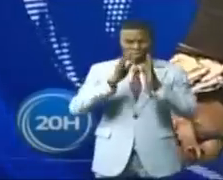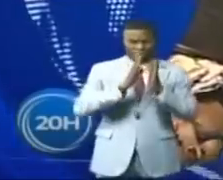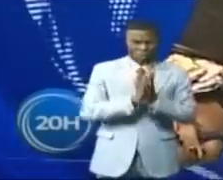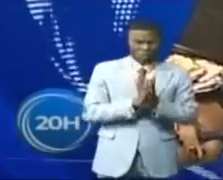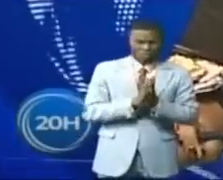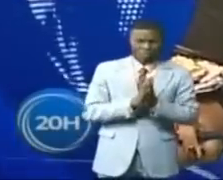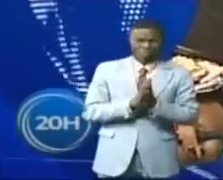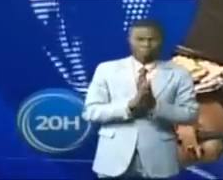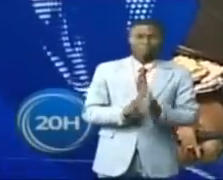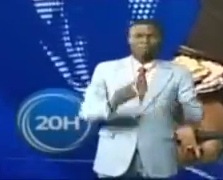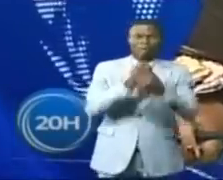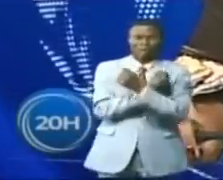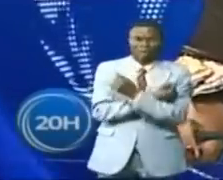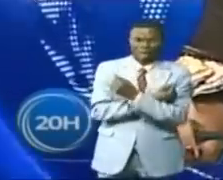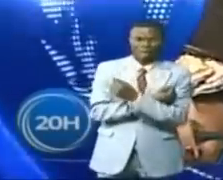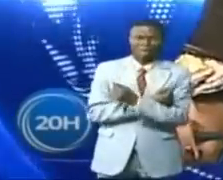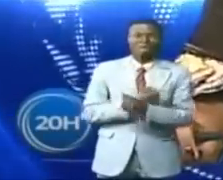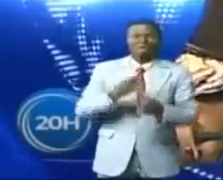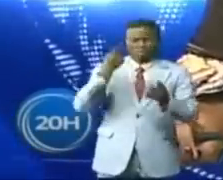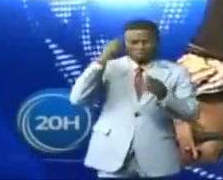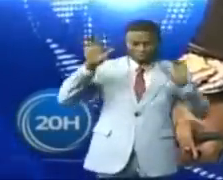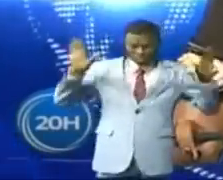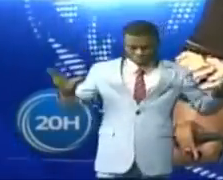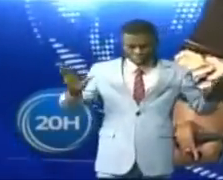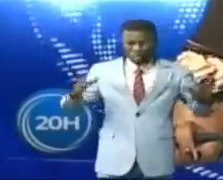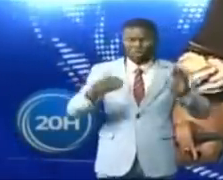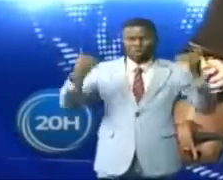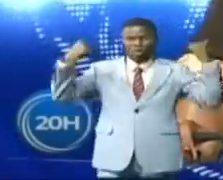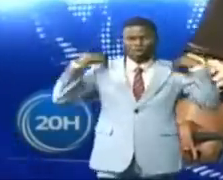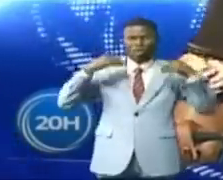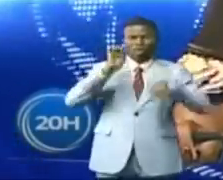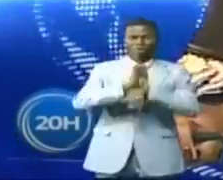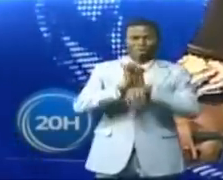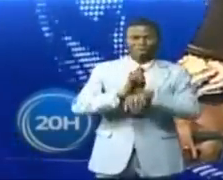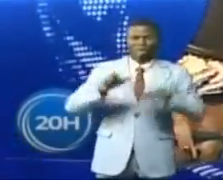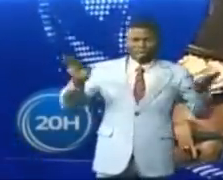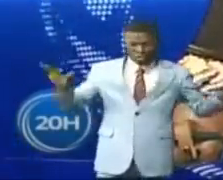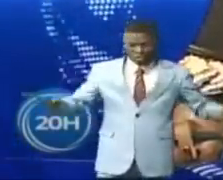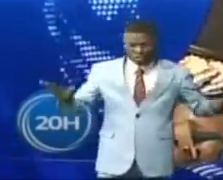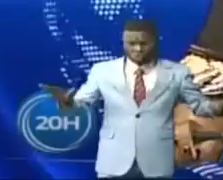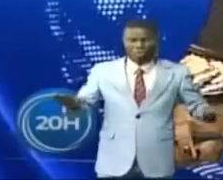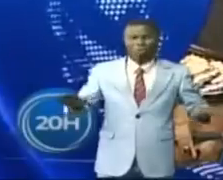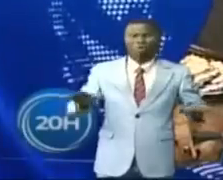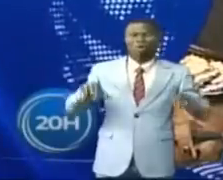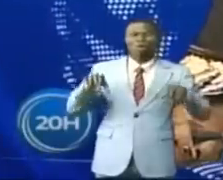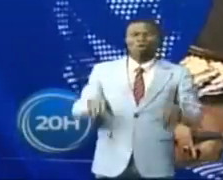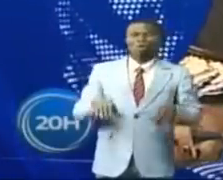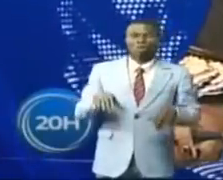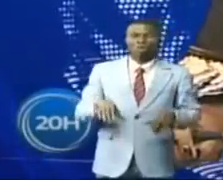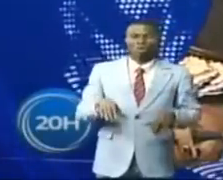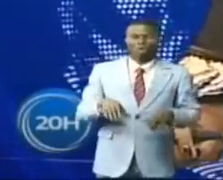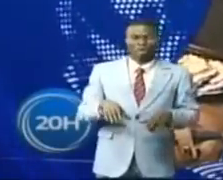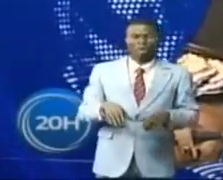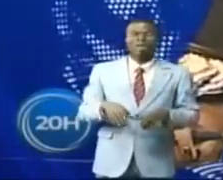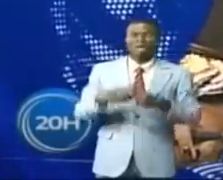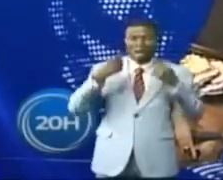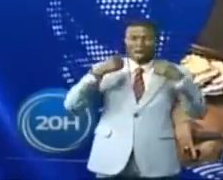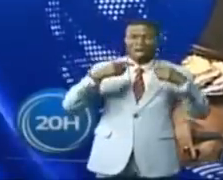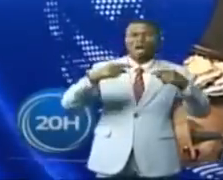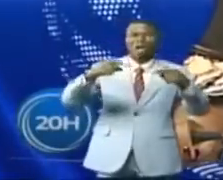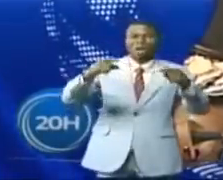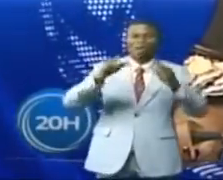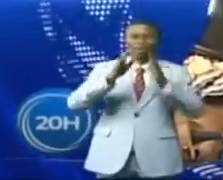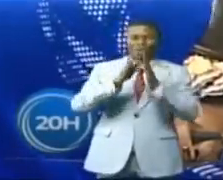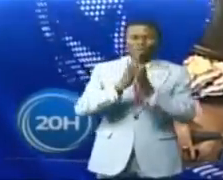de solidarité. Cheikh Abdallah Mangala, représentant légal de la communauté islamique au Congo, a dans ces moments de